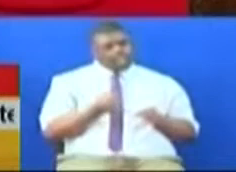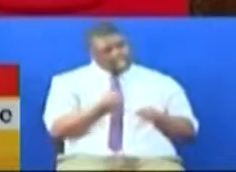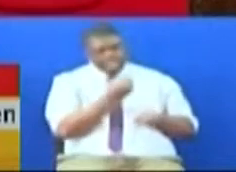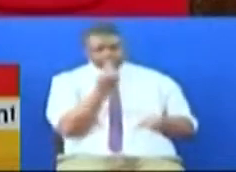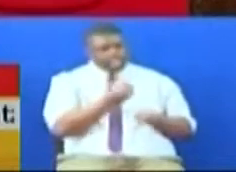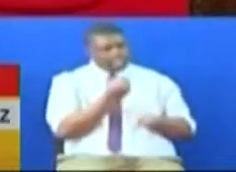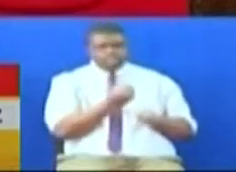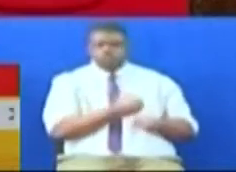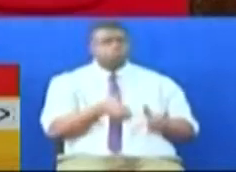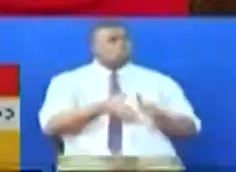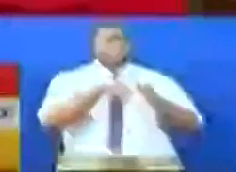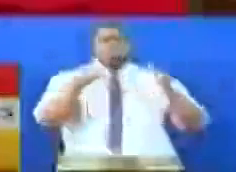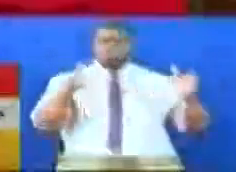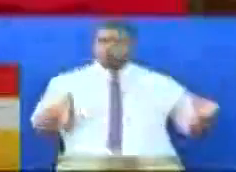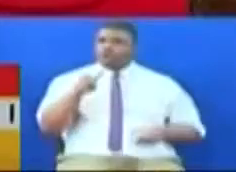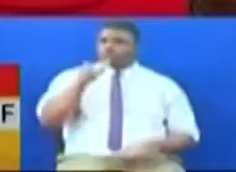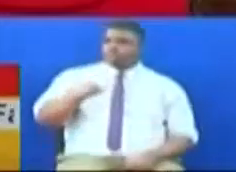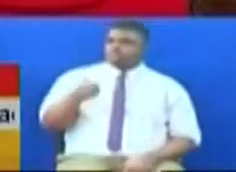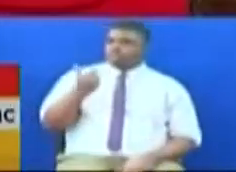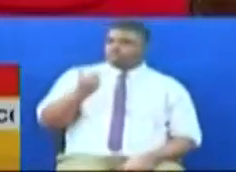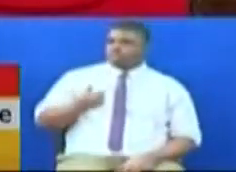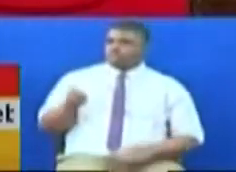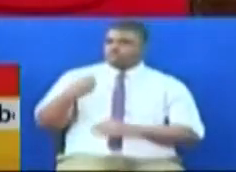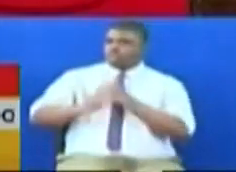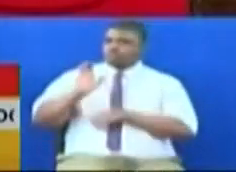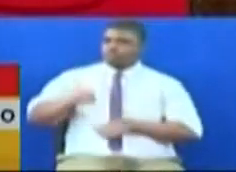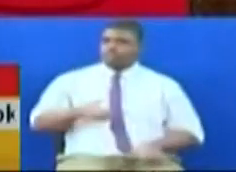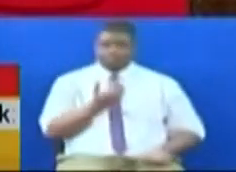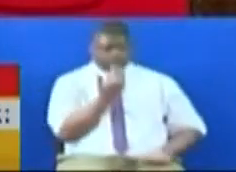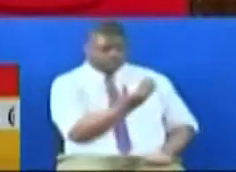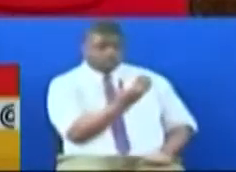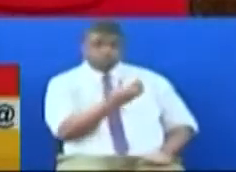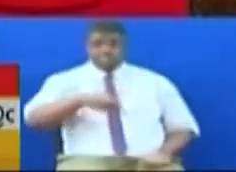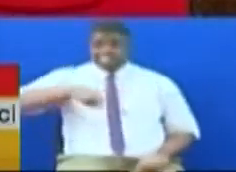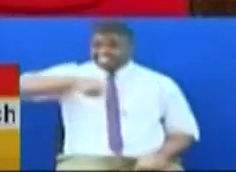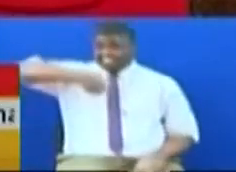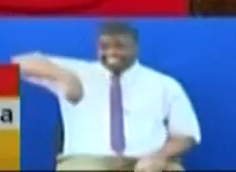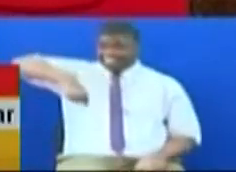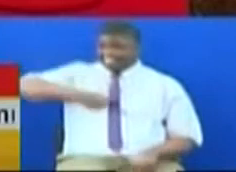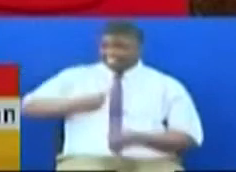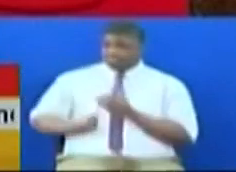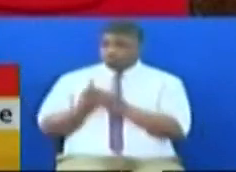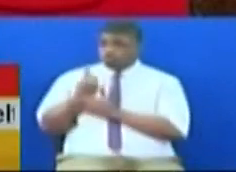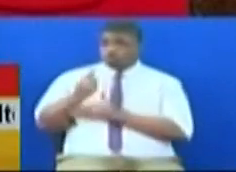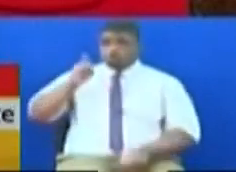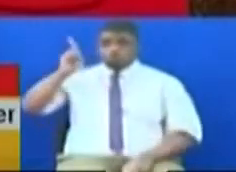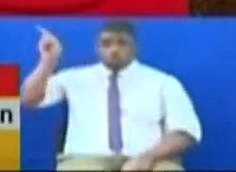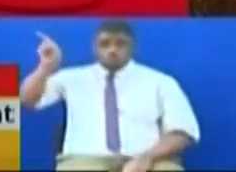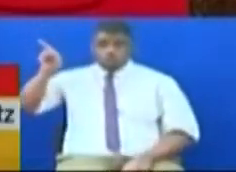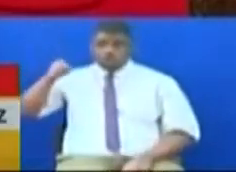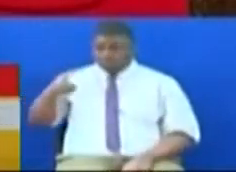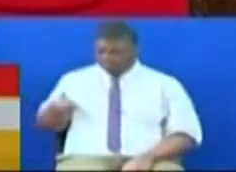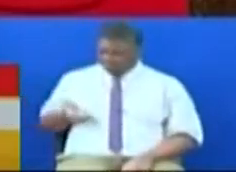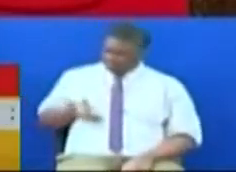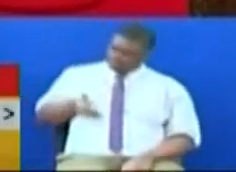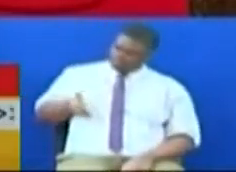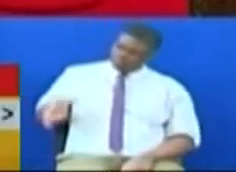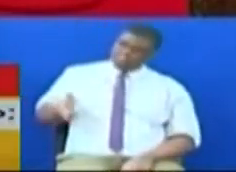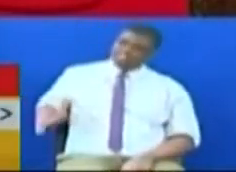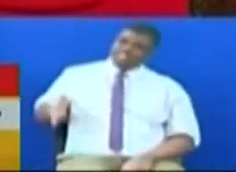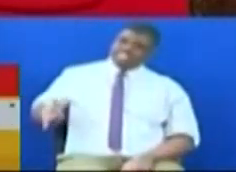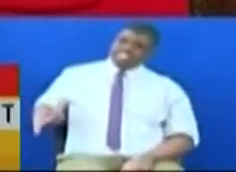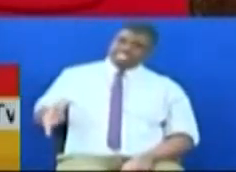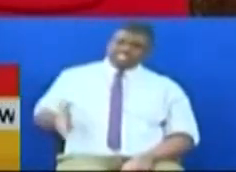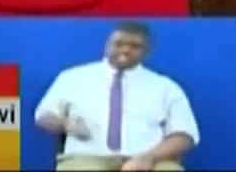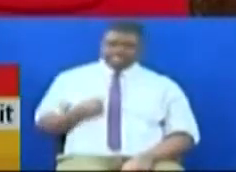mengi ambayo yanafanyika ndani ya miaka hii mitano, hakika sisi ambao tunatoka huko kwenye majimbo ya pembezoni tutakuwa watovu wa